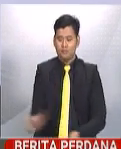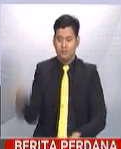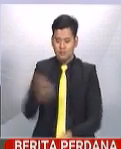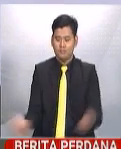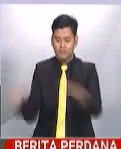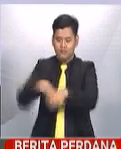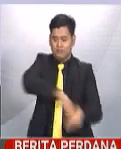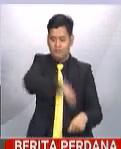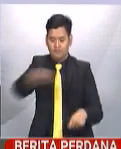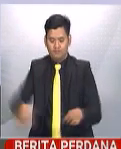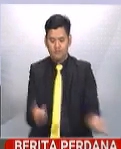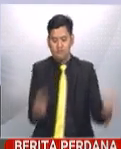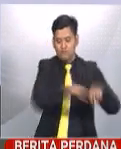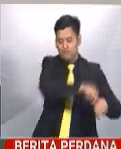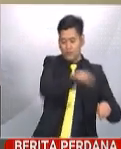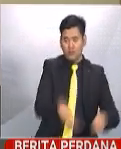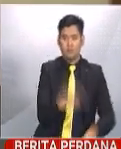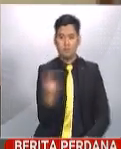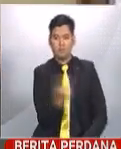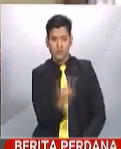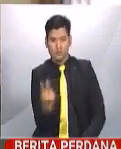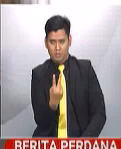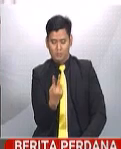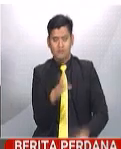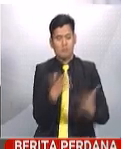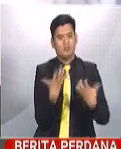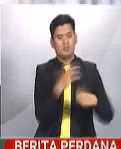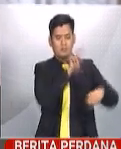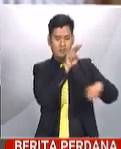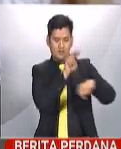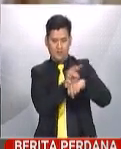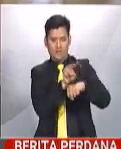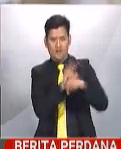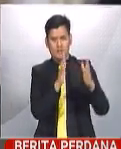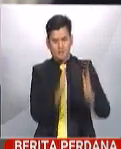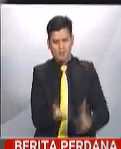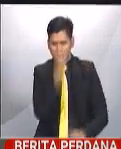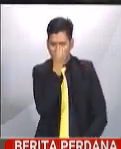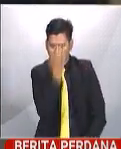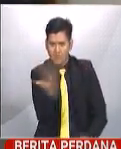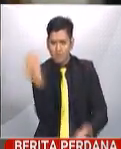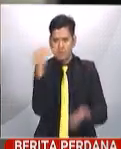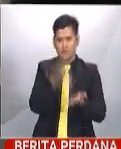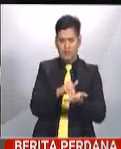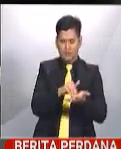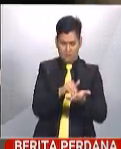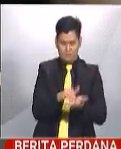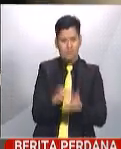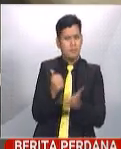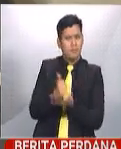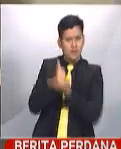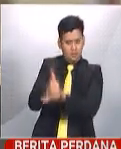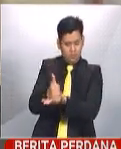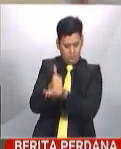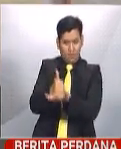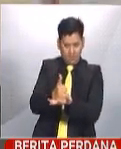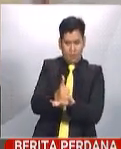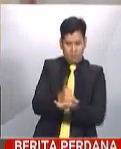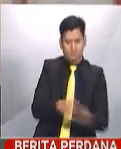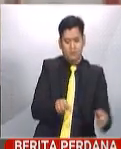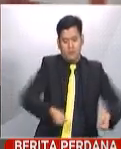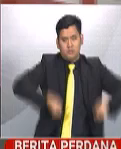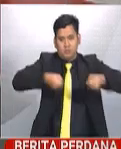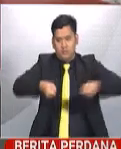pakaian semasa di bank, saksi kemudiannya turut membantu Saidi memasukkan beg tersebut ke dalam sebuah kenderaan di